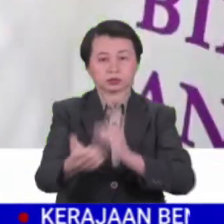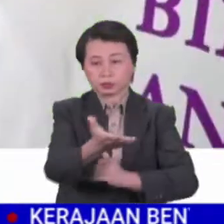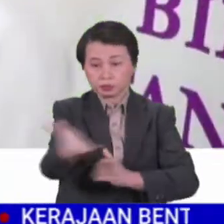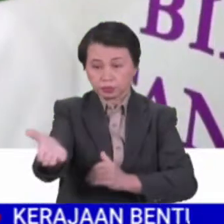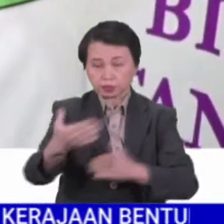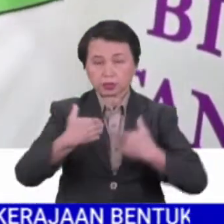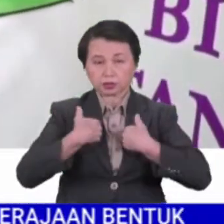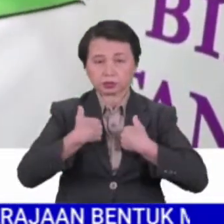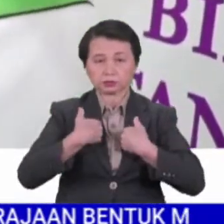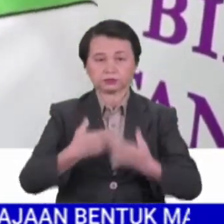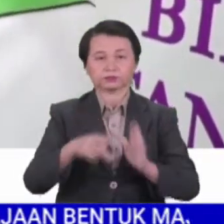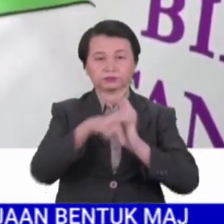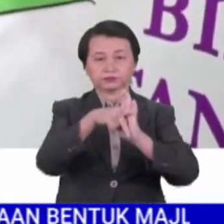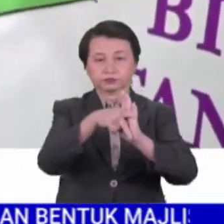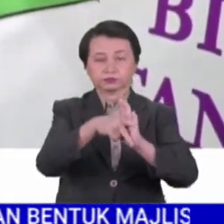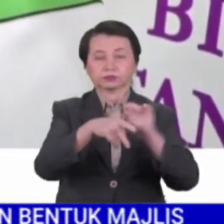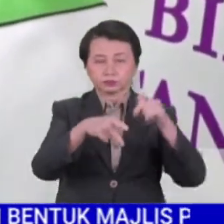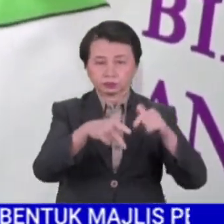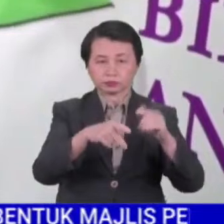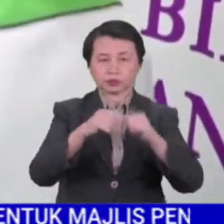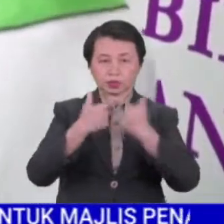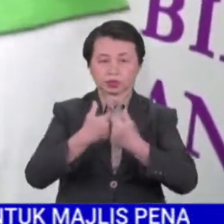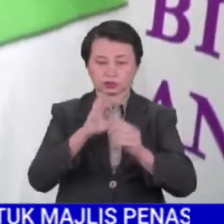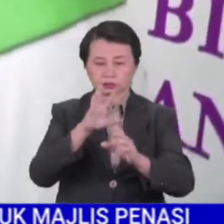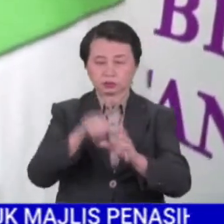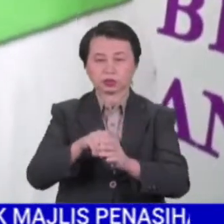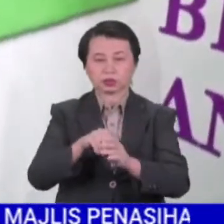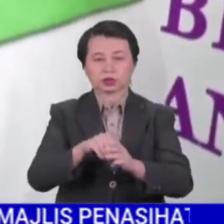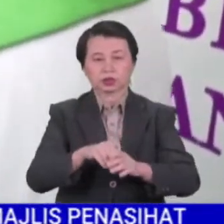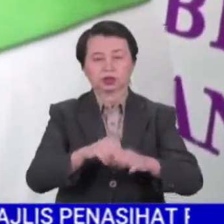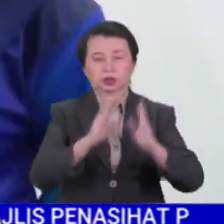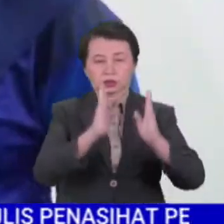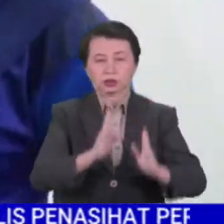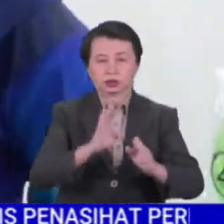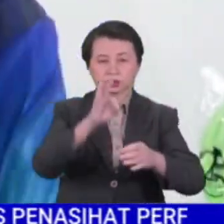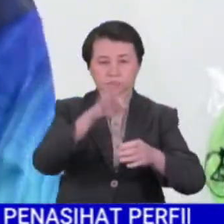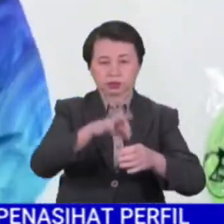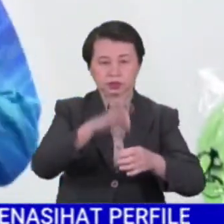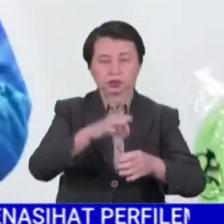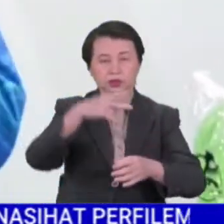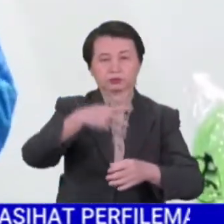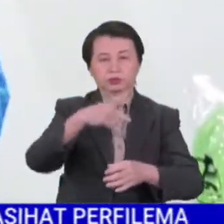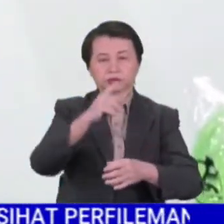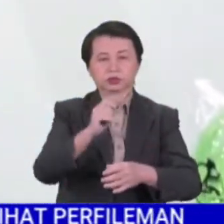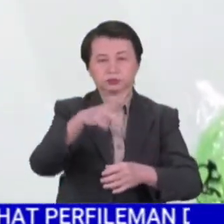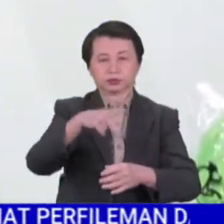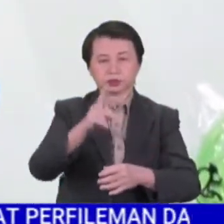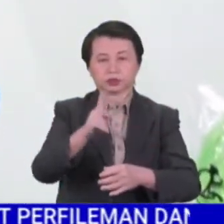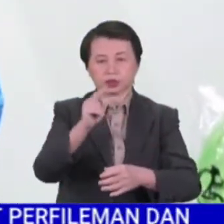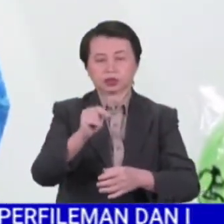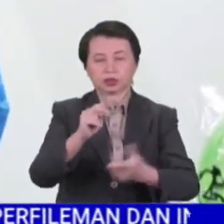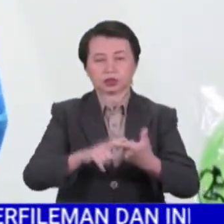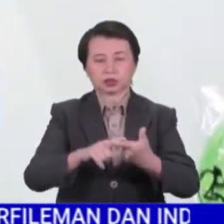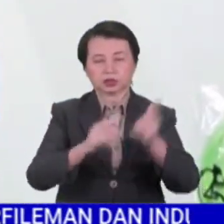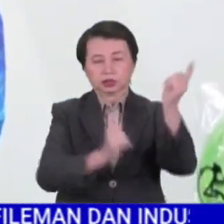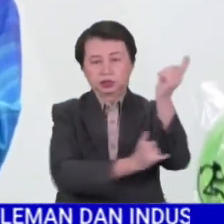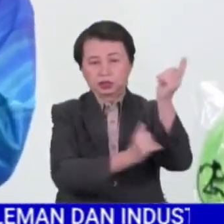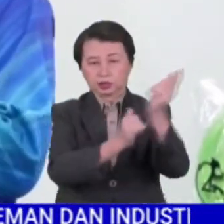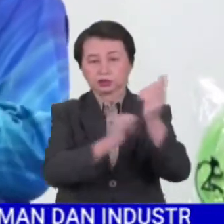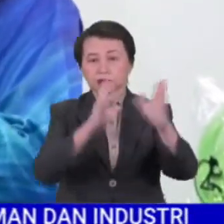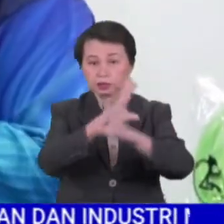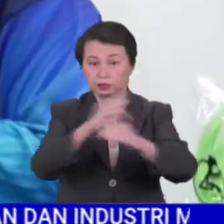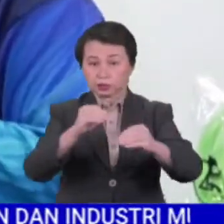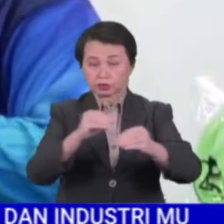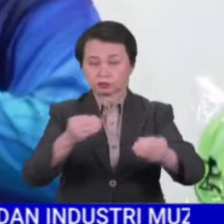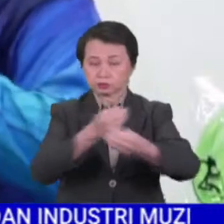miliki. Pada pameran itu, antara agensi terlibat adalah Perbadanan Tabung Pendidikan Tinggi Nasional dan Yayasan Sarawak yang